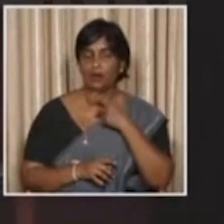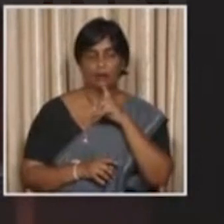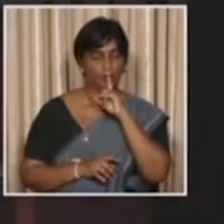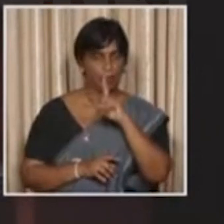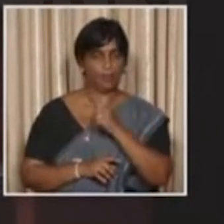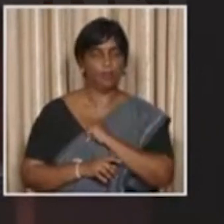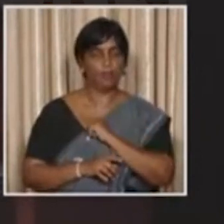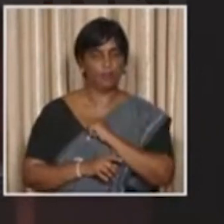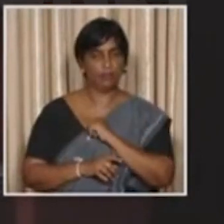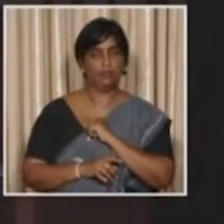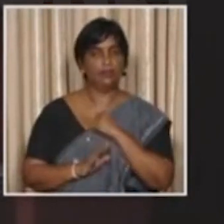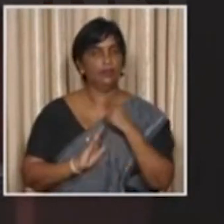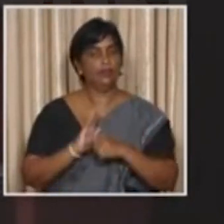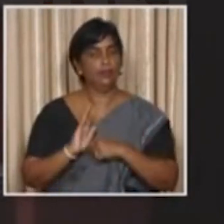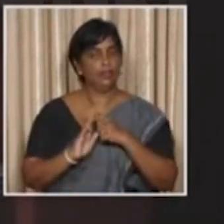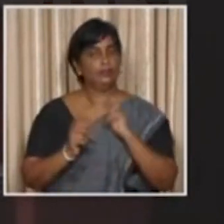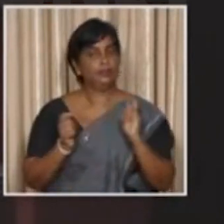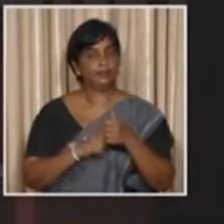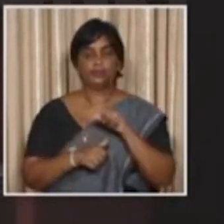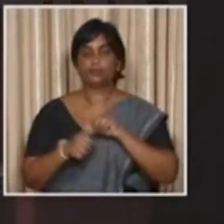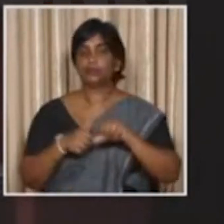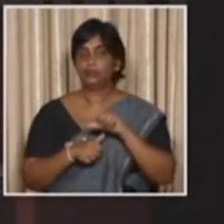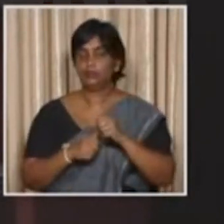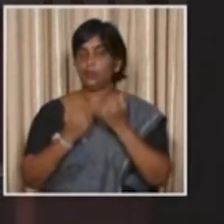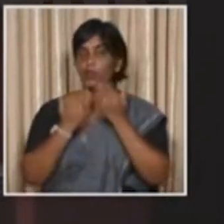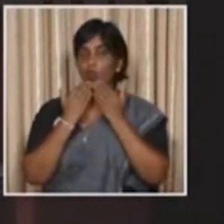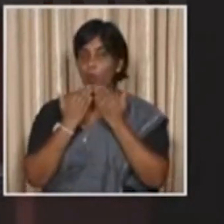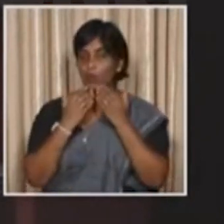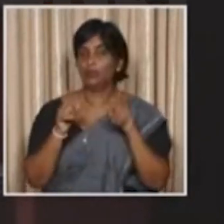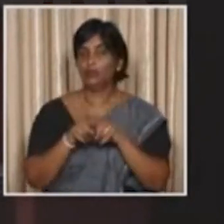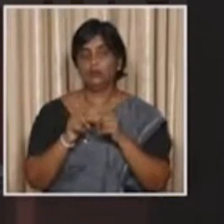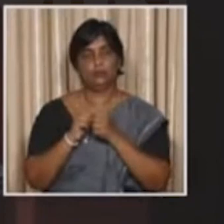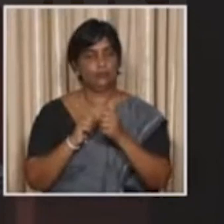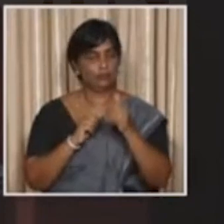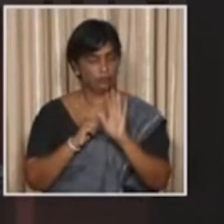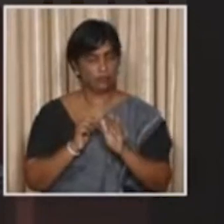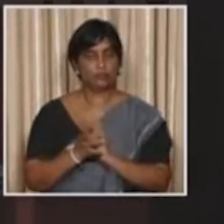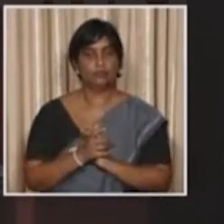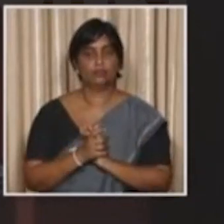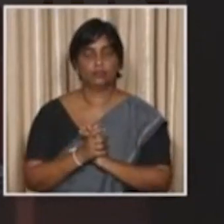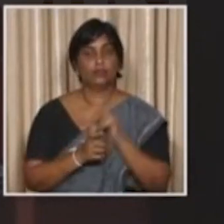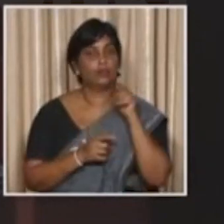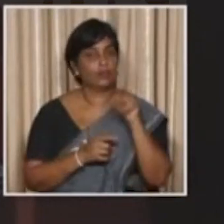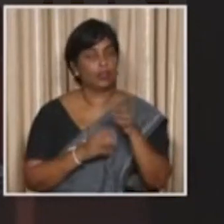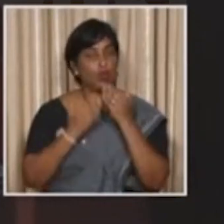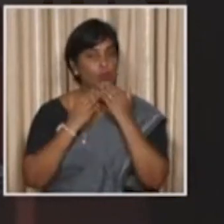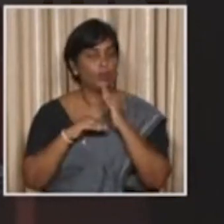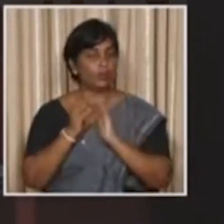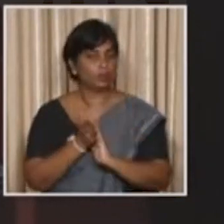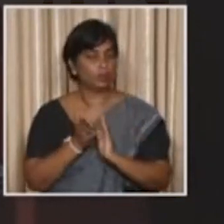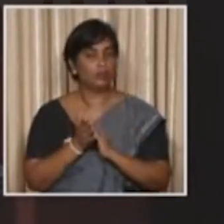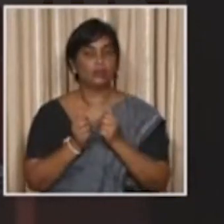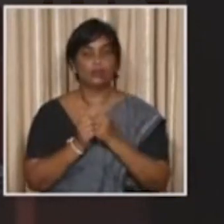කැමතියි ශ්‍රී ලංකා ක්‍රිකට් ආයතනයේ උපදේශකෙක් හැටියට කටයුතු කරලා ඒ උපදේශන